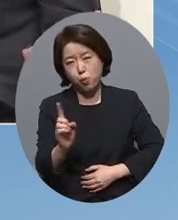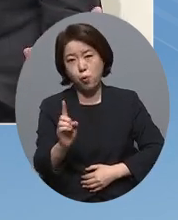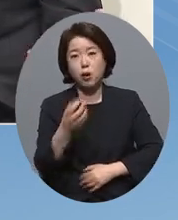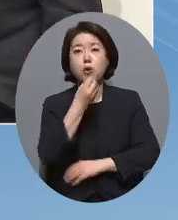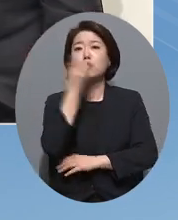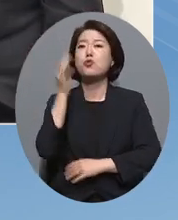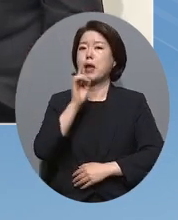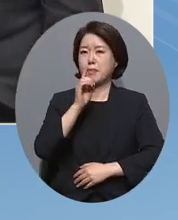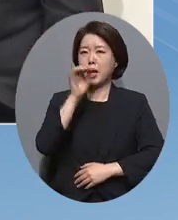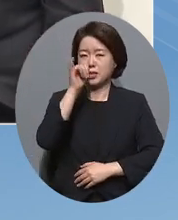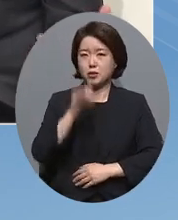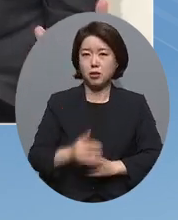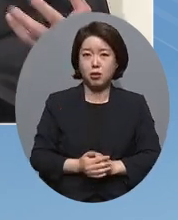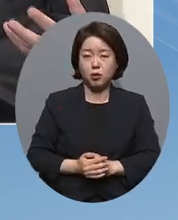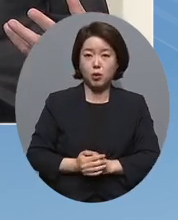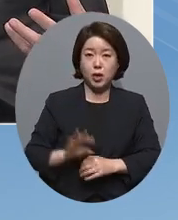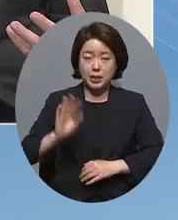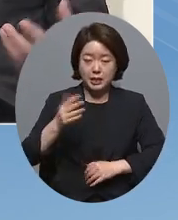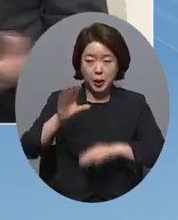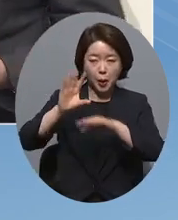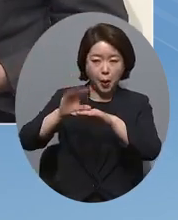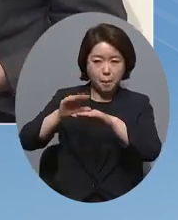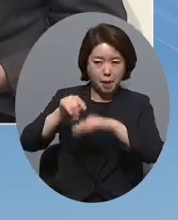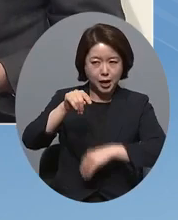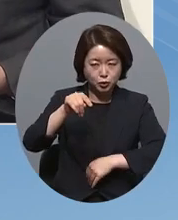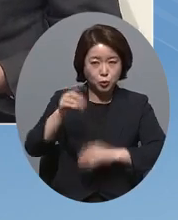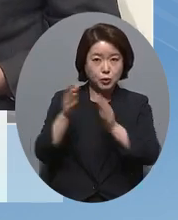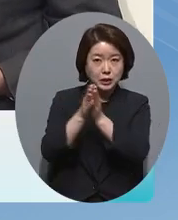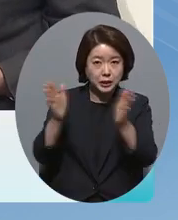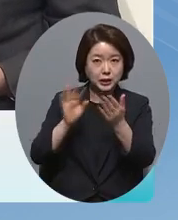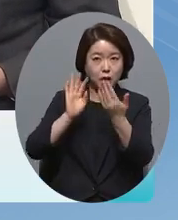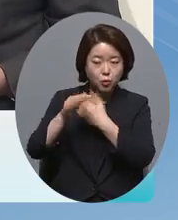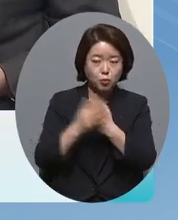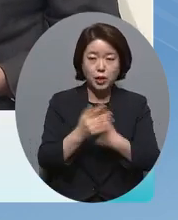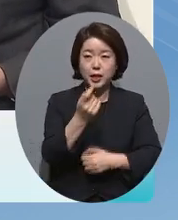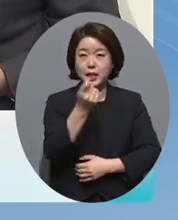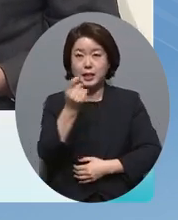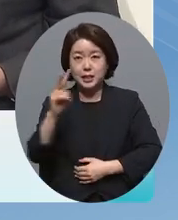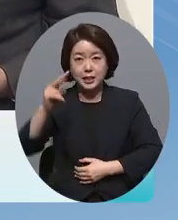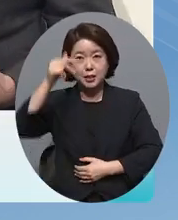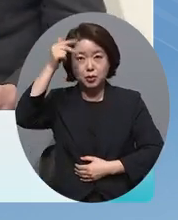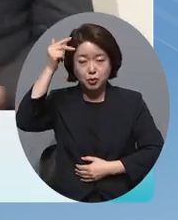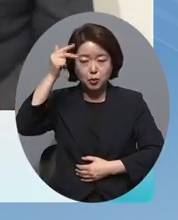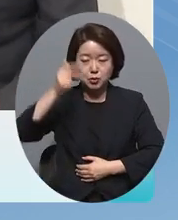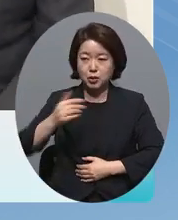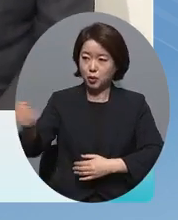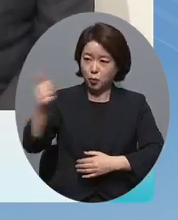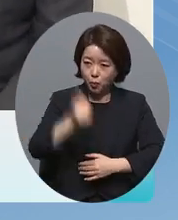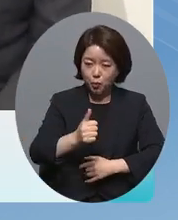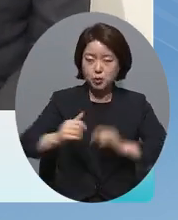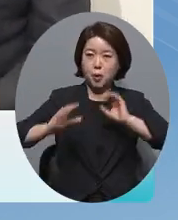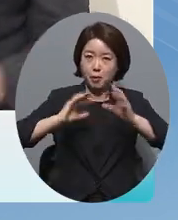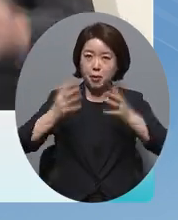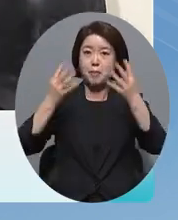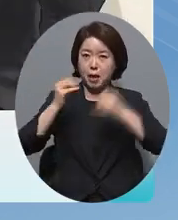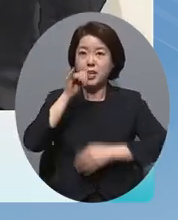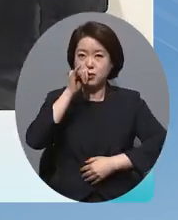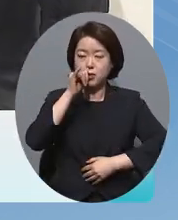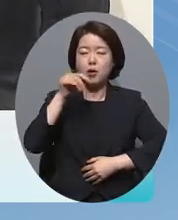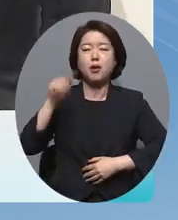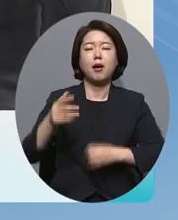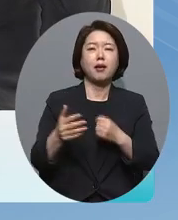최근에는 이제 종편 출범 이후에 사실은 tv조선에도 여러 차례 그렇습니다 아마 그래서